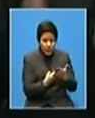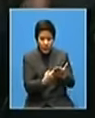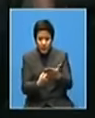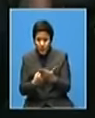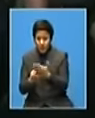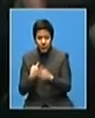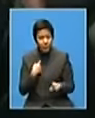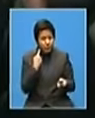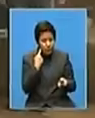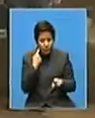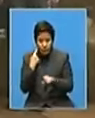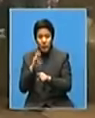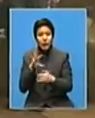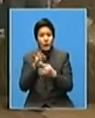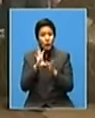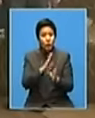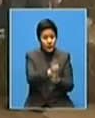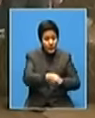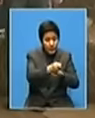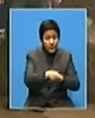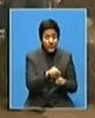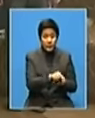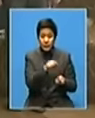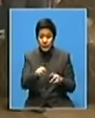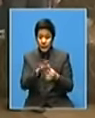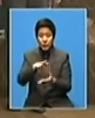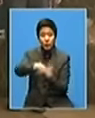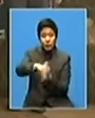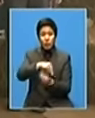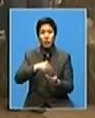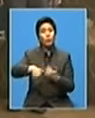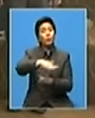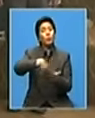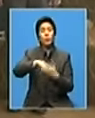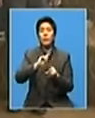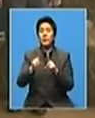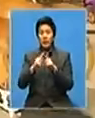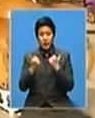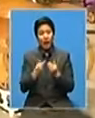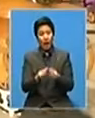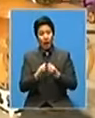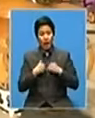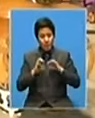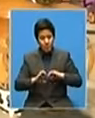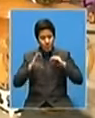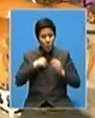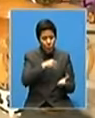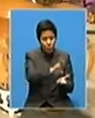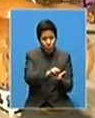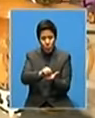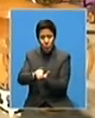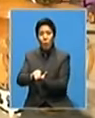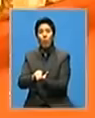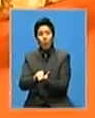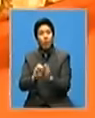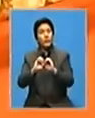นไม่ว่าจะเป็นในเรื่องของการเกษตรหรือปัญหาปากท้องทั่วไปทำให้รัฐบาลจะได้รับทราบข้อมูลที่เป็นประโยชน์ต่างๆม